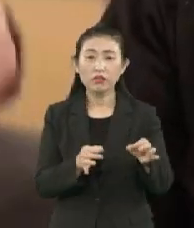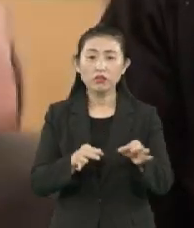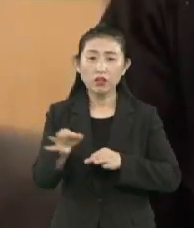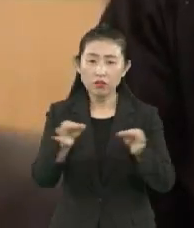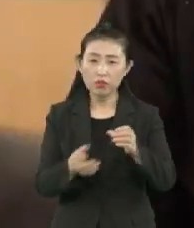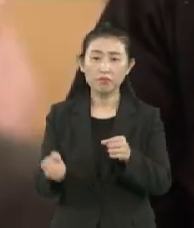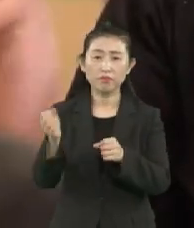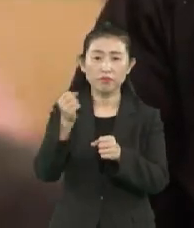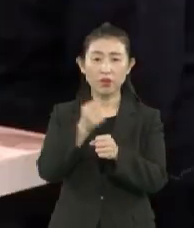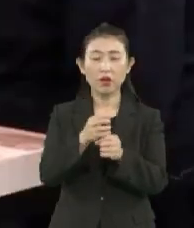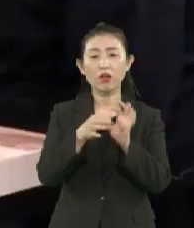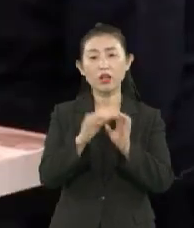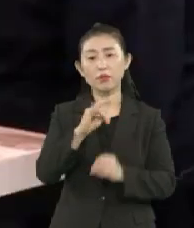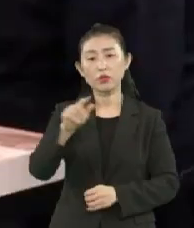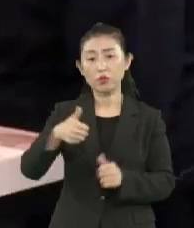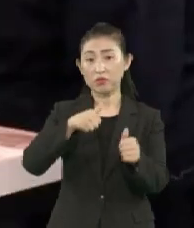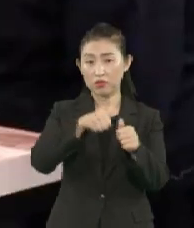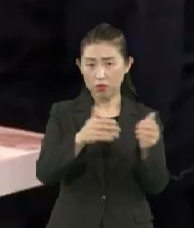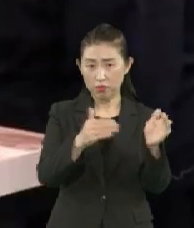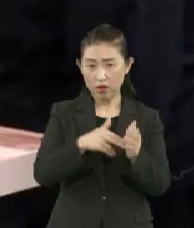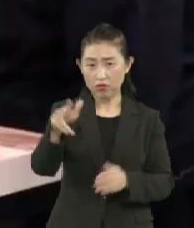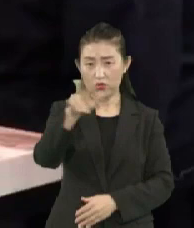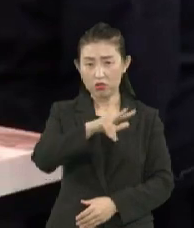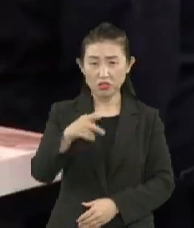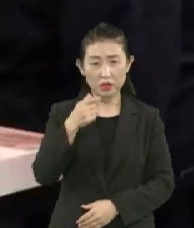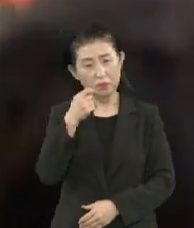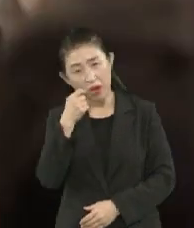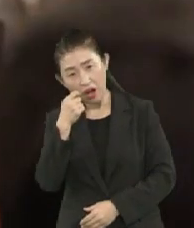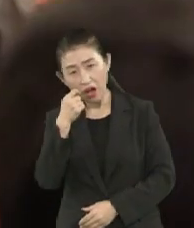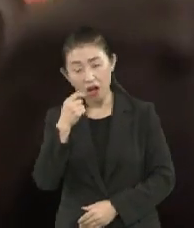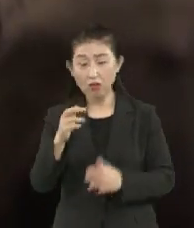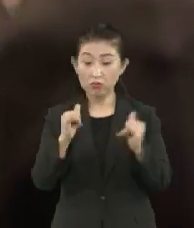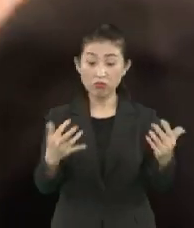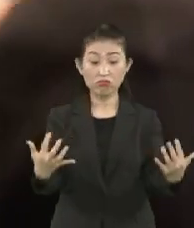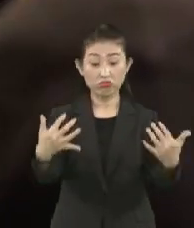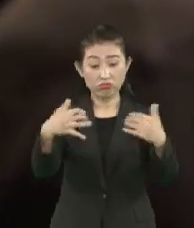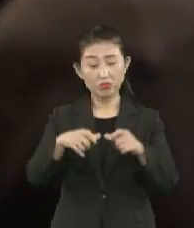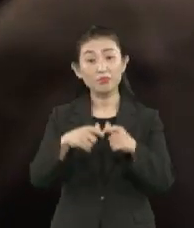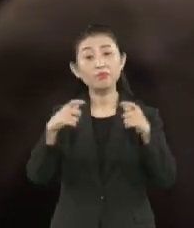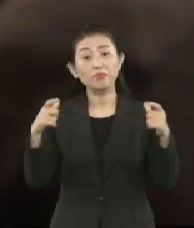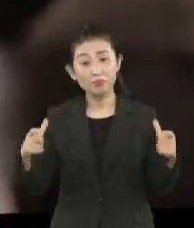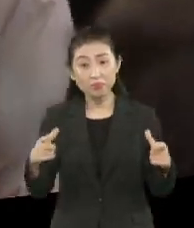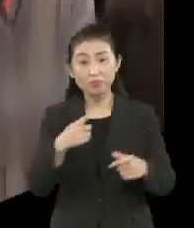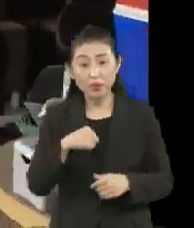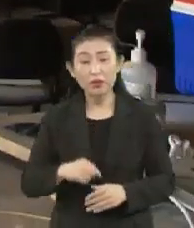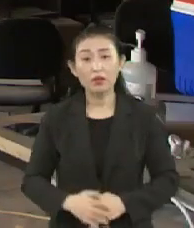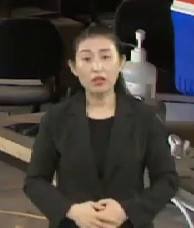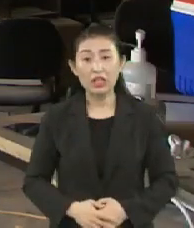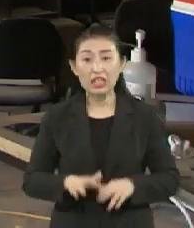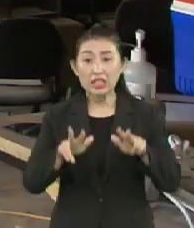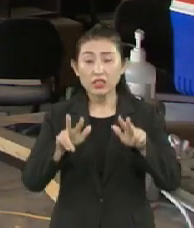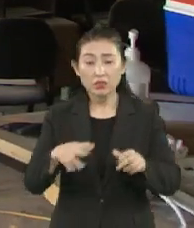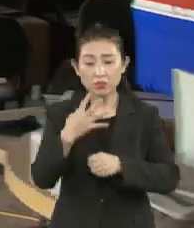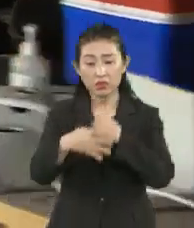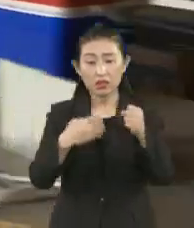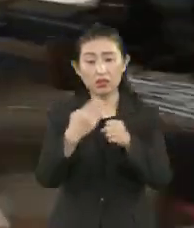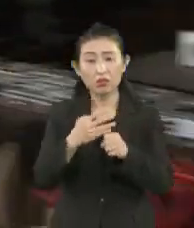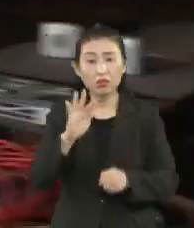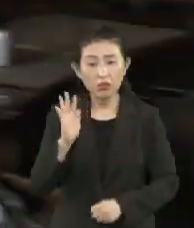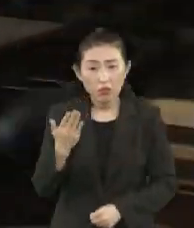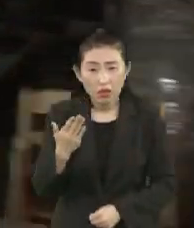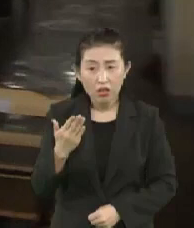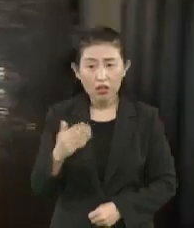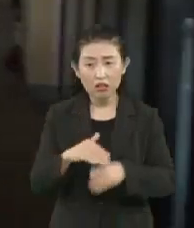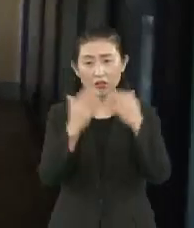씨의 컨설팅 지원 등에 힘입어 전국적인 화제를 모았고 손님도 크게 늘었습니다. 하지만 4년이 지난